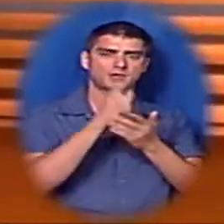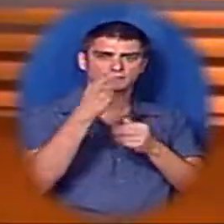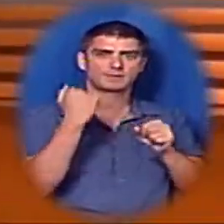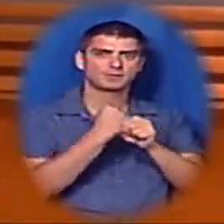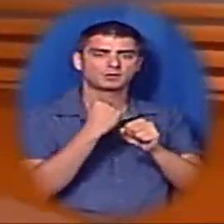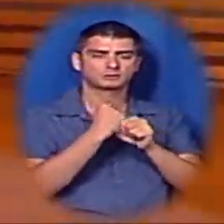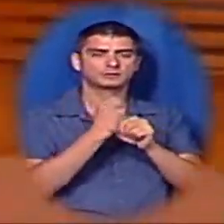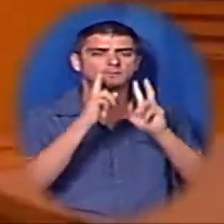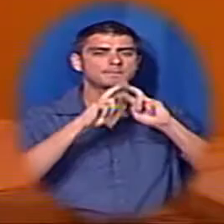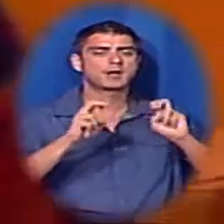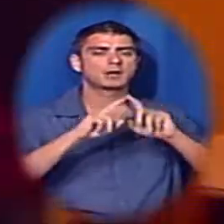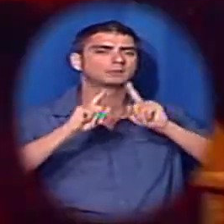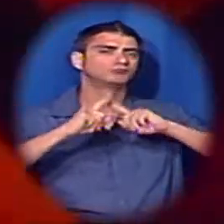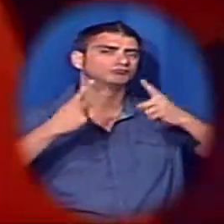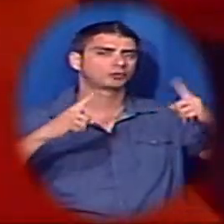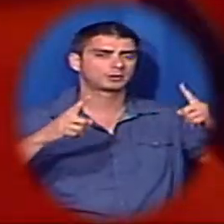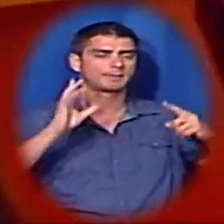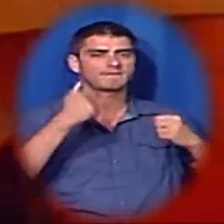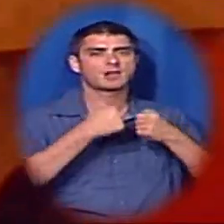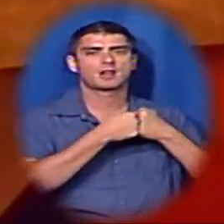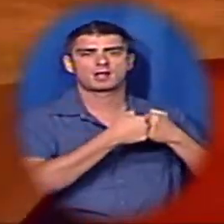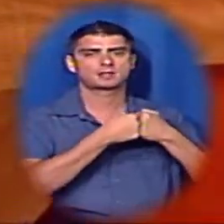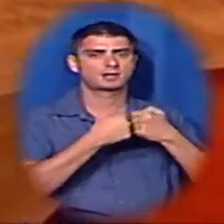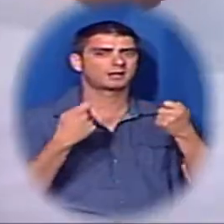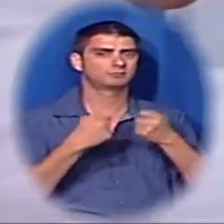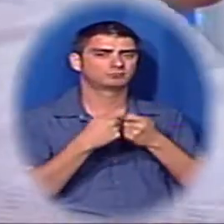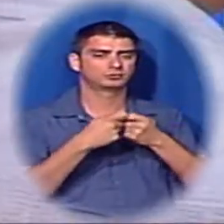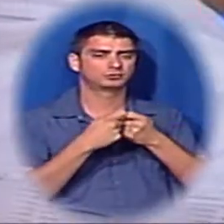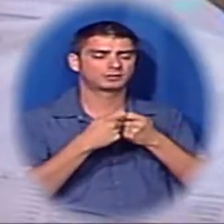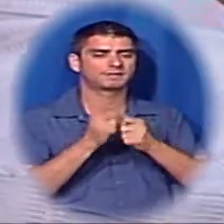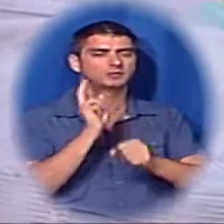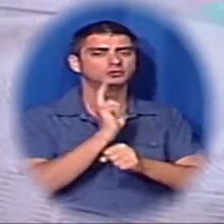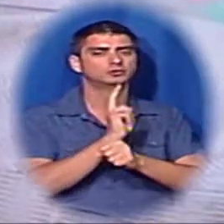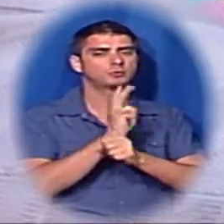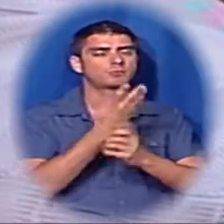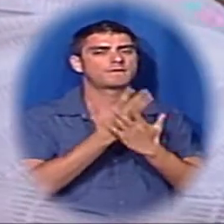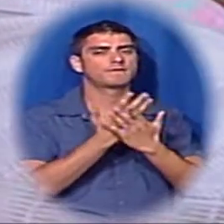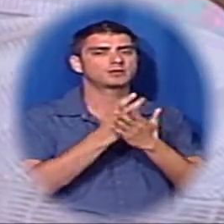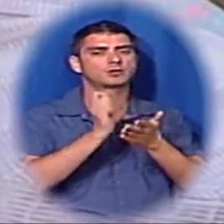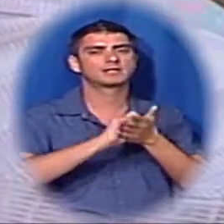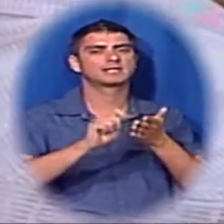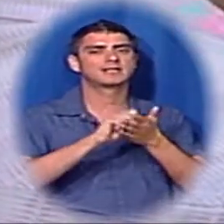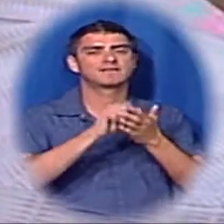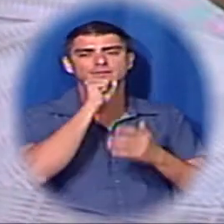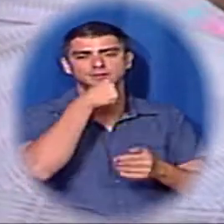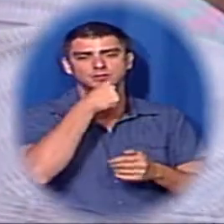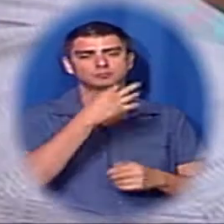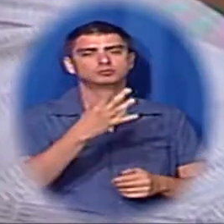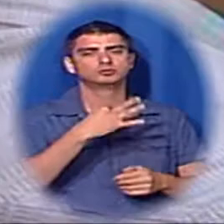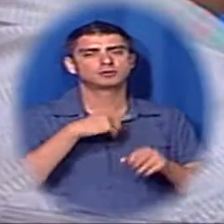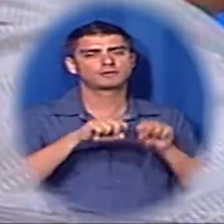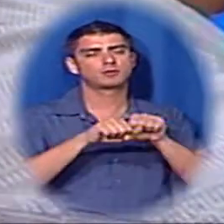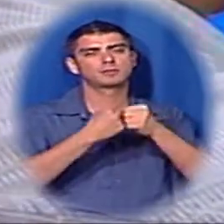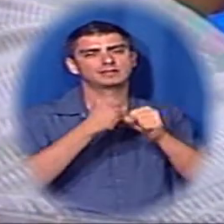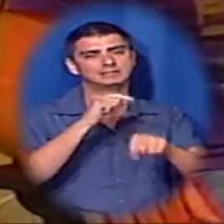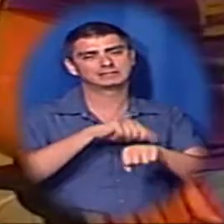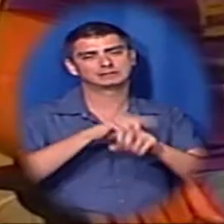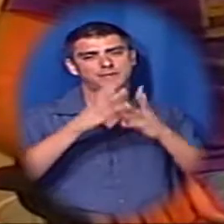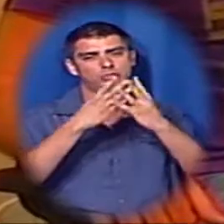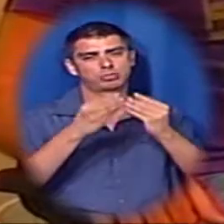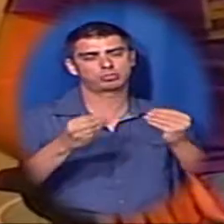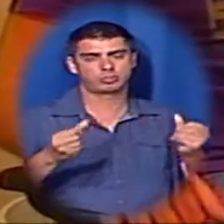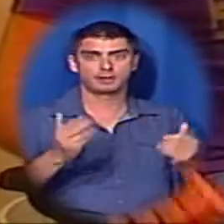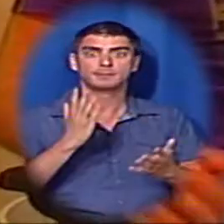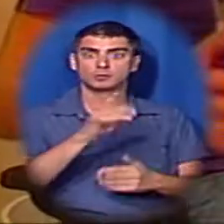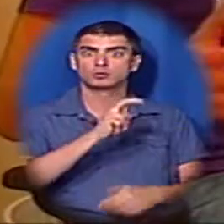עוסקים בתחומי מחקר שונים, אבל האתגר משותף. שימור ותיעוד כתבים היסטוריים שנפגעו מנזקי הזמן. הנושא